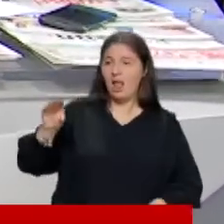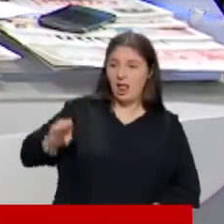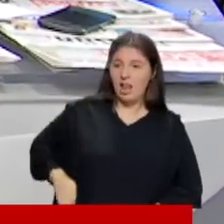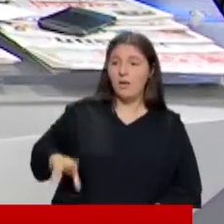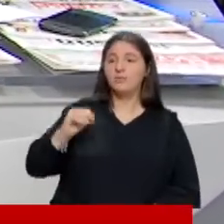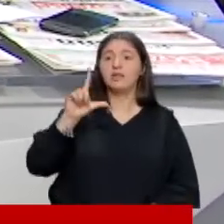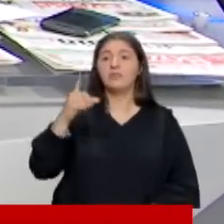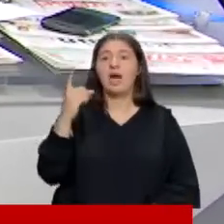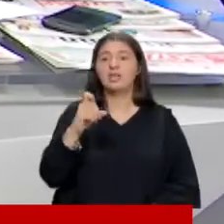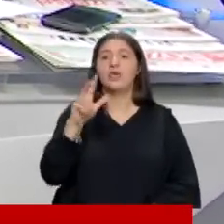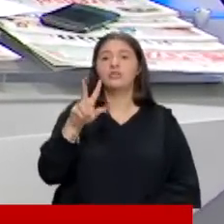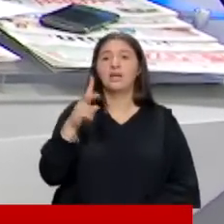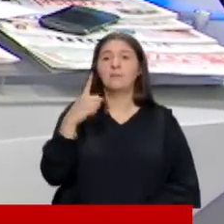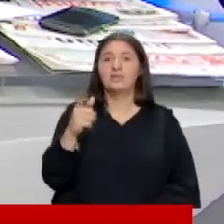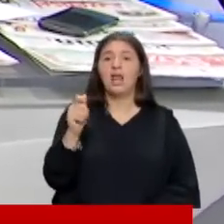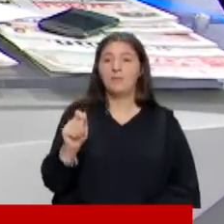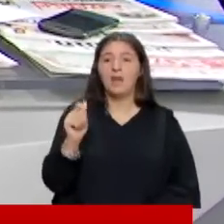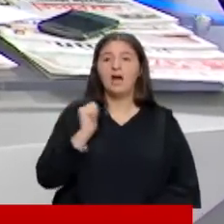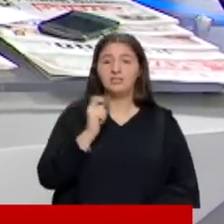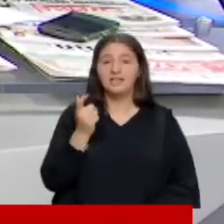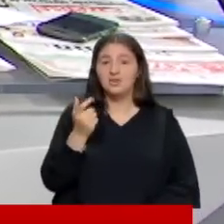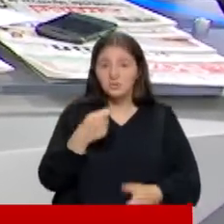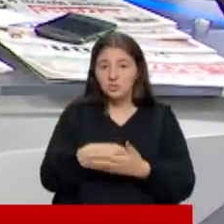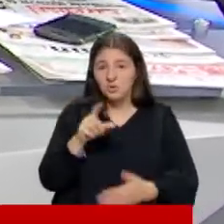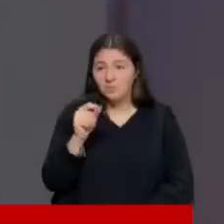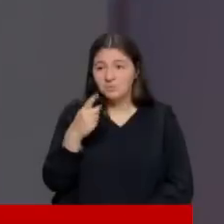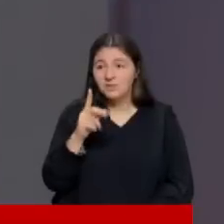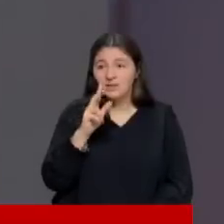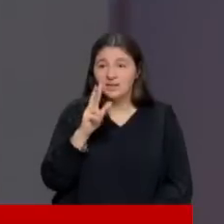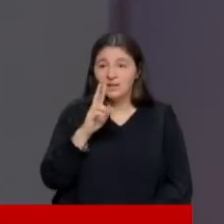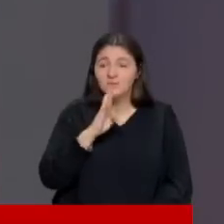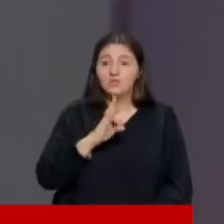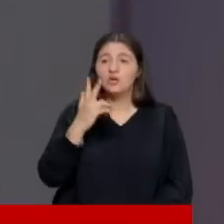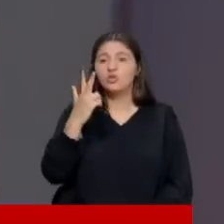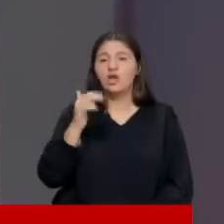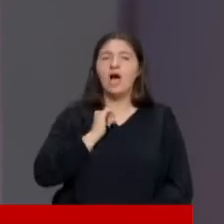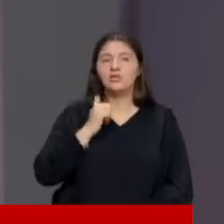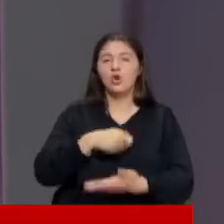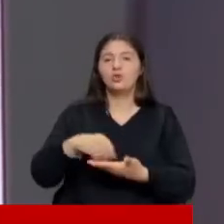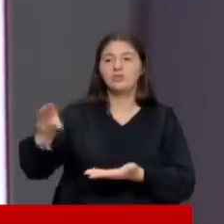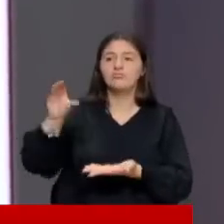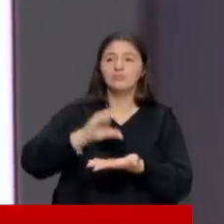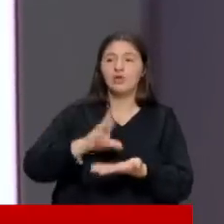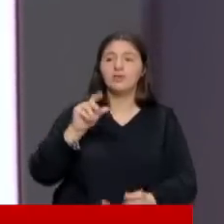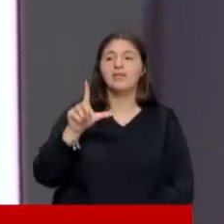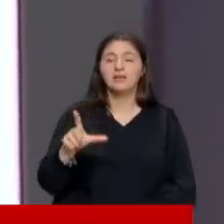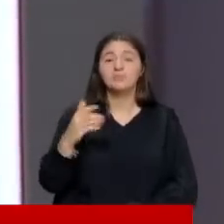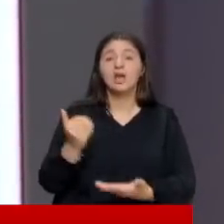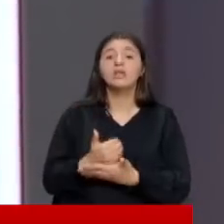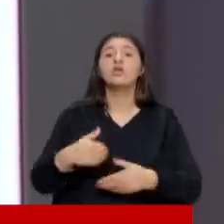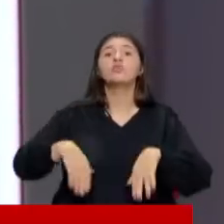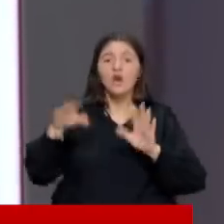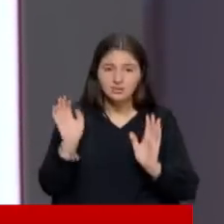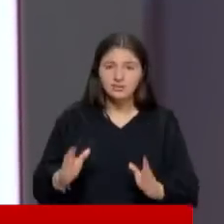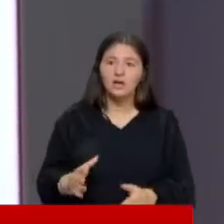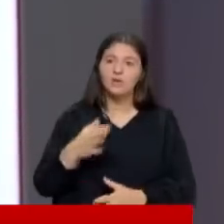gerekiyor bir yılda ayda da 32.000 yapar asgari ücret 11.402 lira yani 3 asgari ücret hemen hemen diyebiliriz 3 asgari ücret kazanmıyorsanız